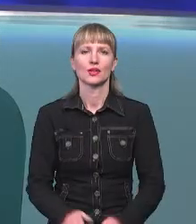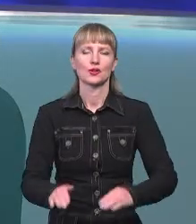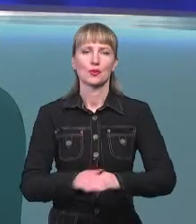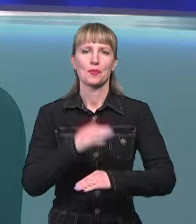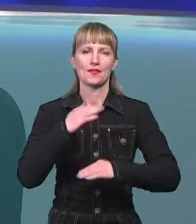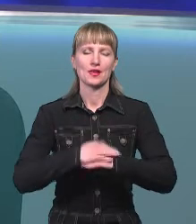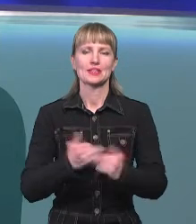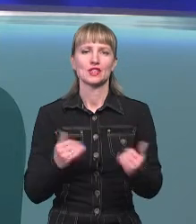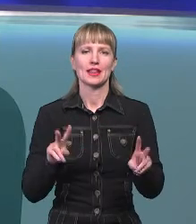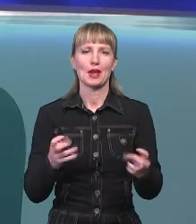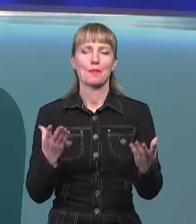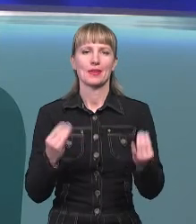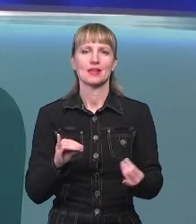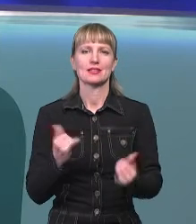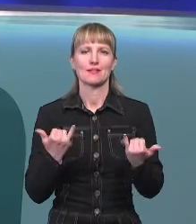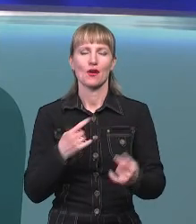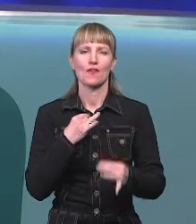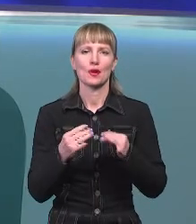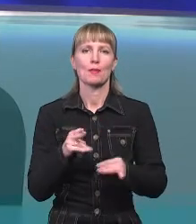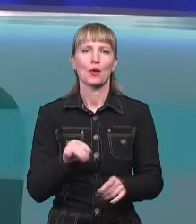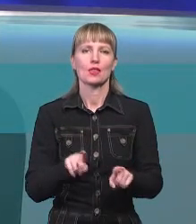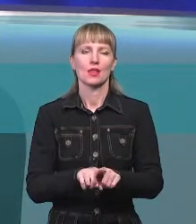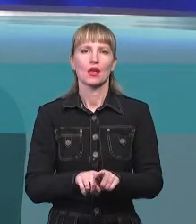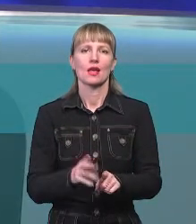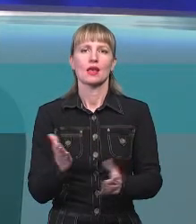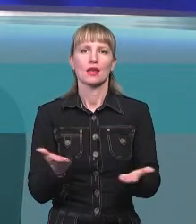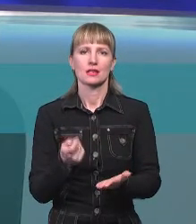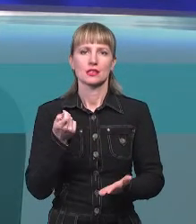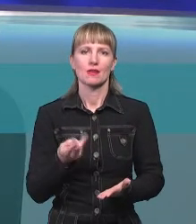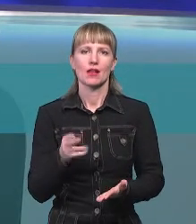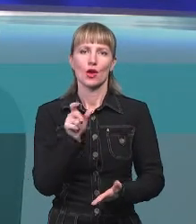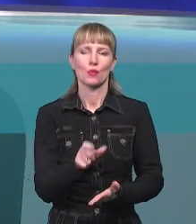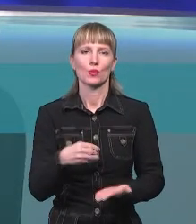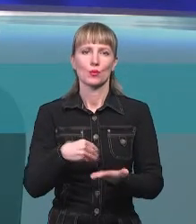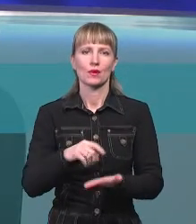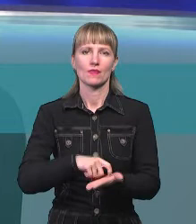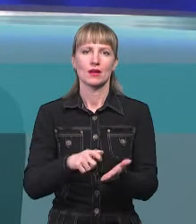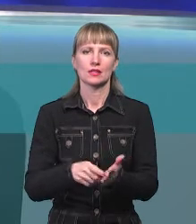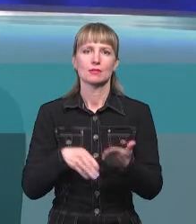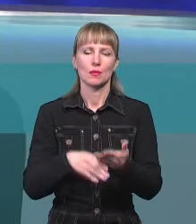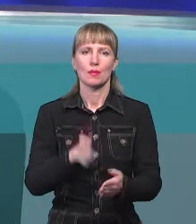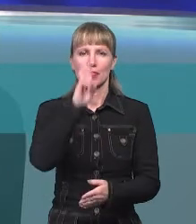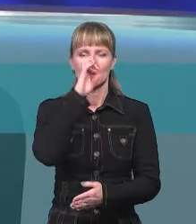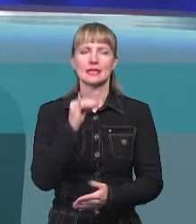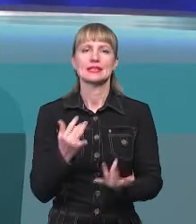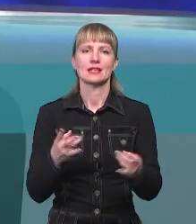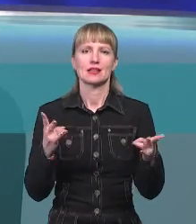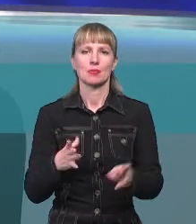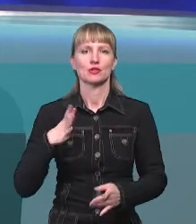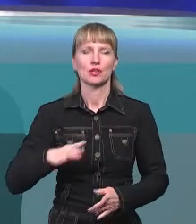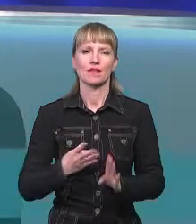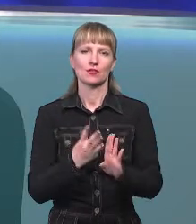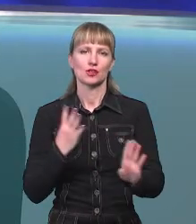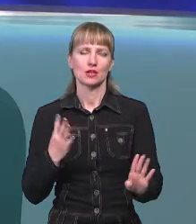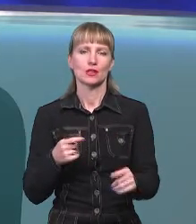Добрий вечір. В ефірі «Тема дня», і сьогодні ми говоритимемо про те, як здешевити для громадян придбання житла за допомогою держави та скільки треба чекати в